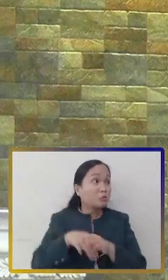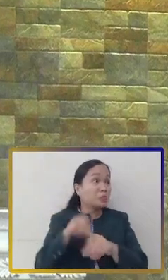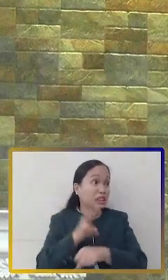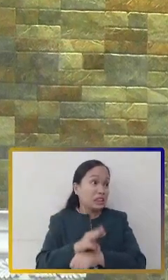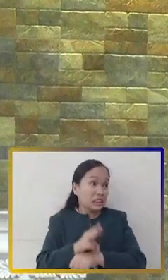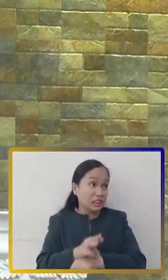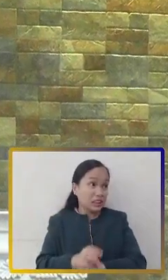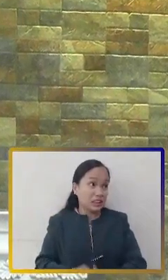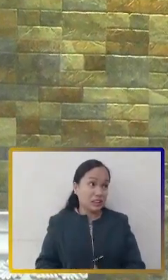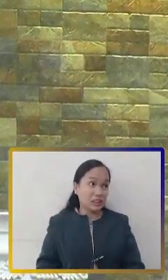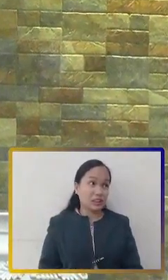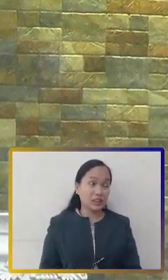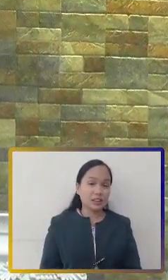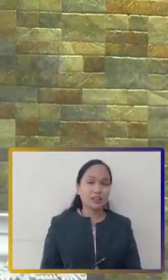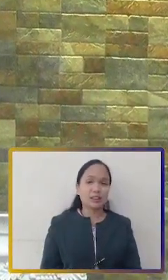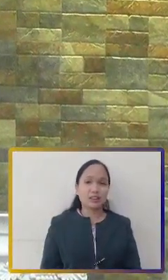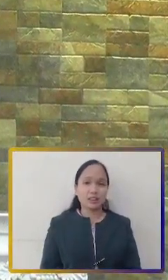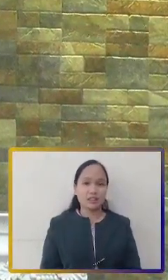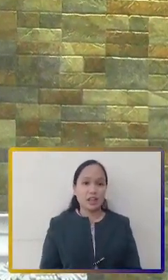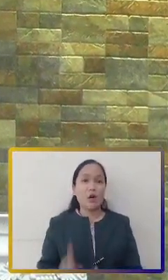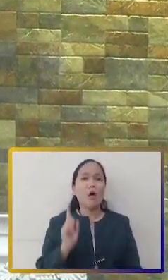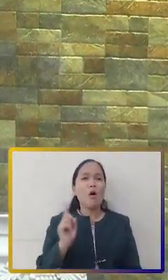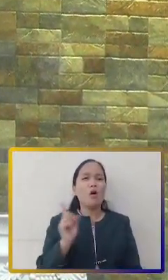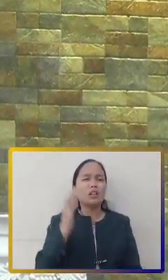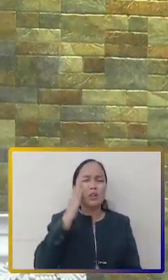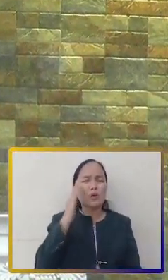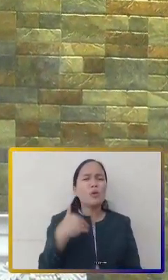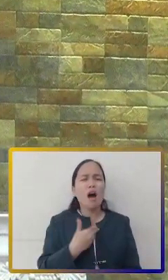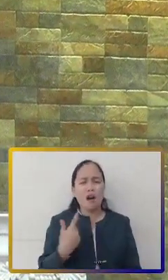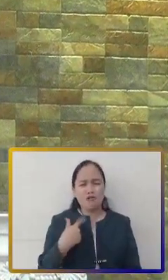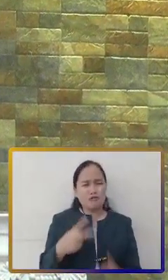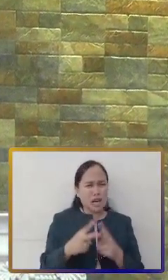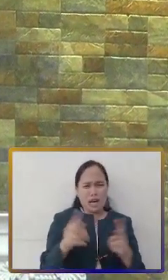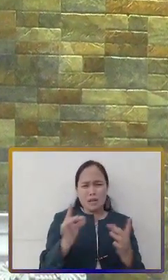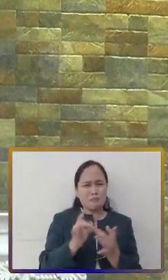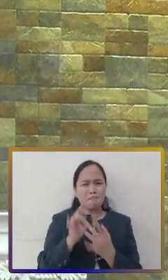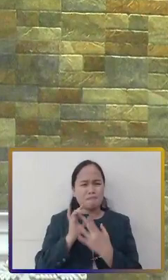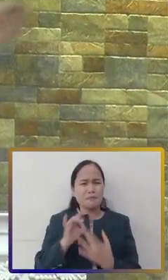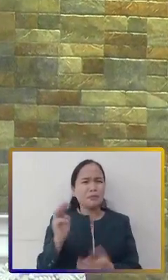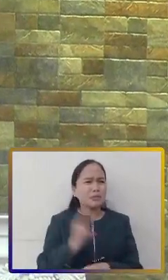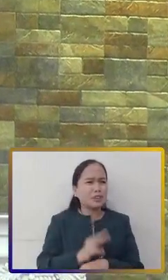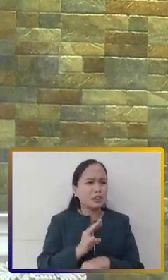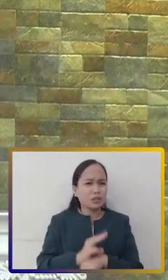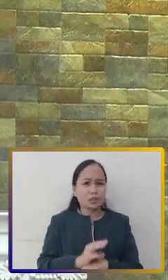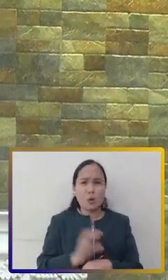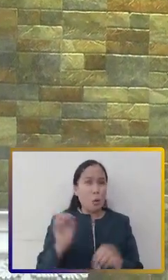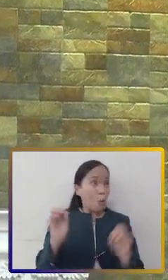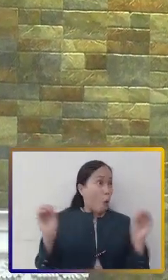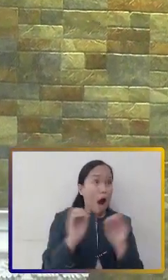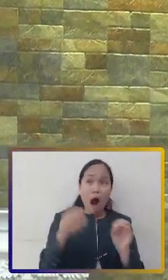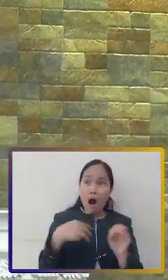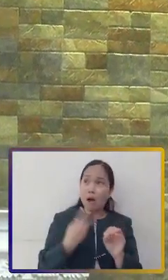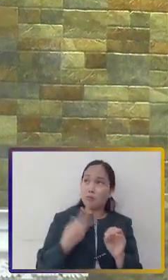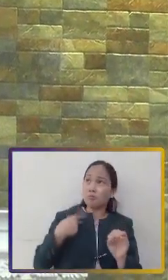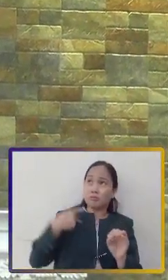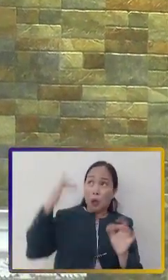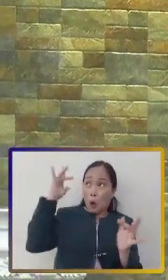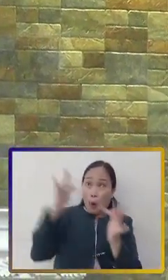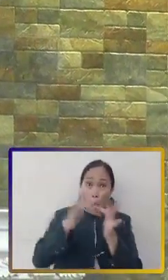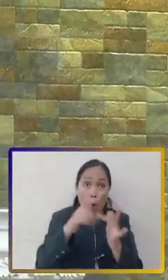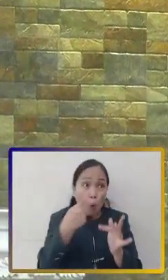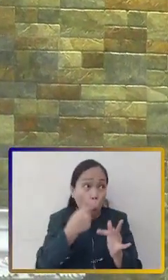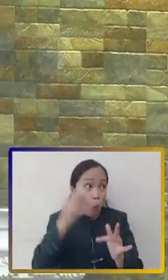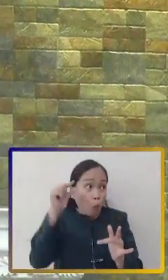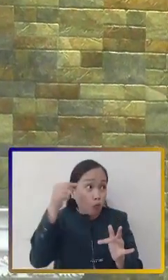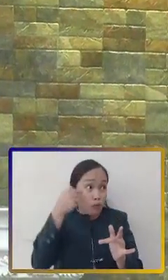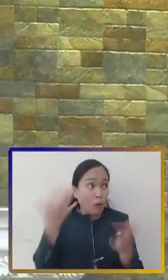Diyos. We have an exceptional ministries. Wala tayong connection sa sino mang kinikilalang malakas na